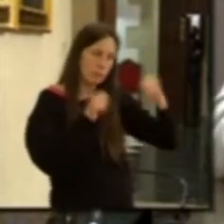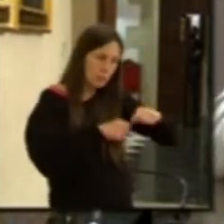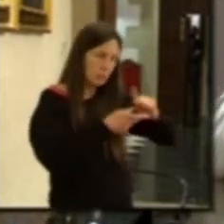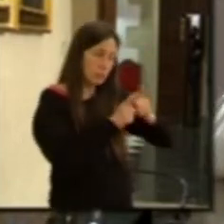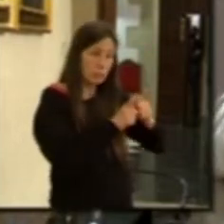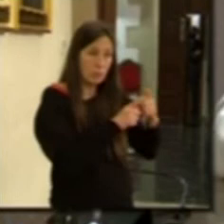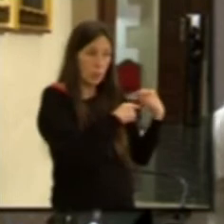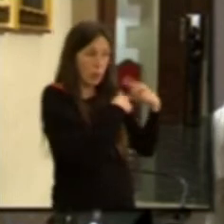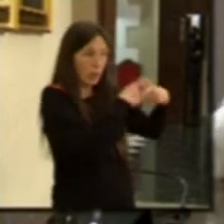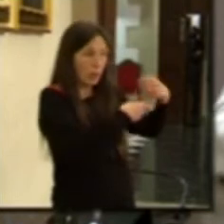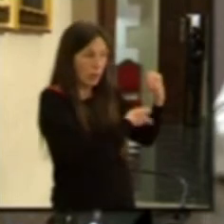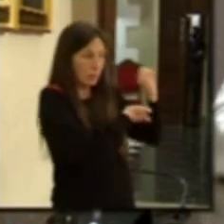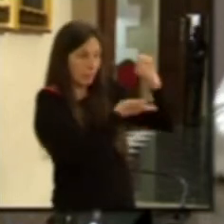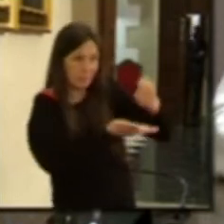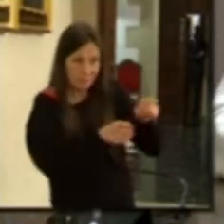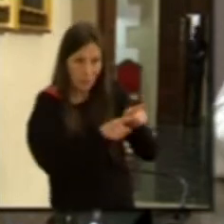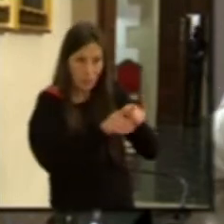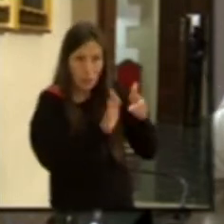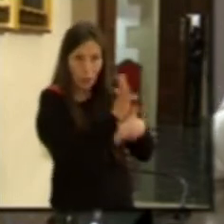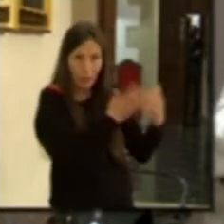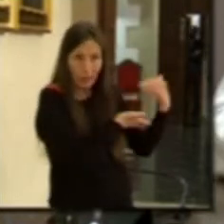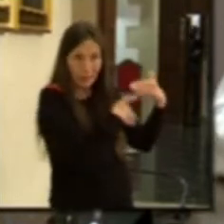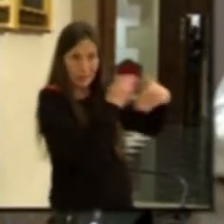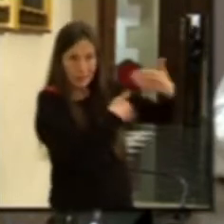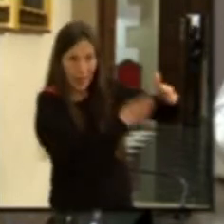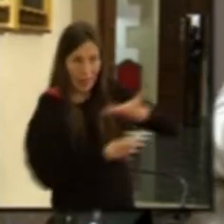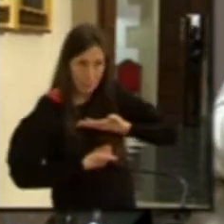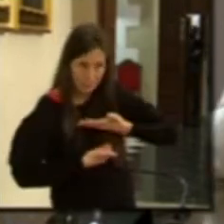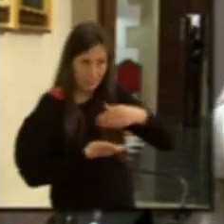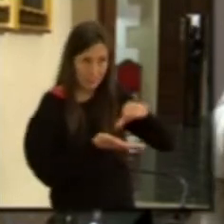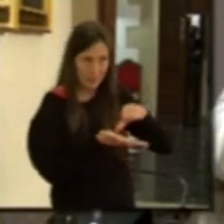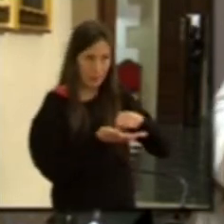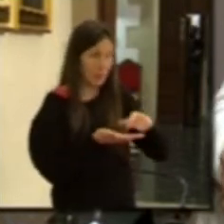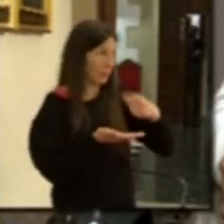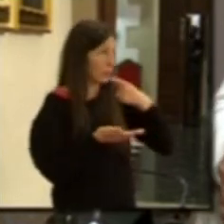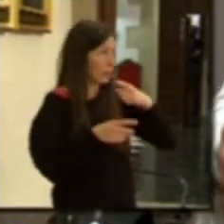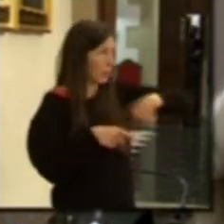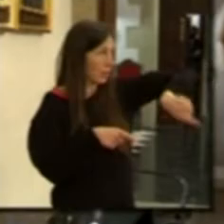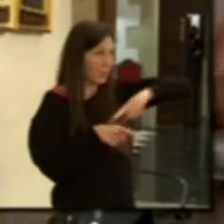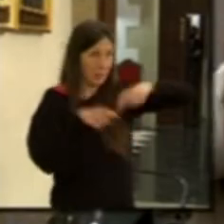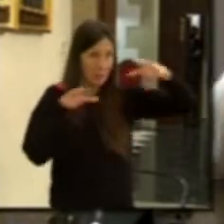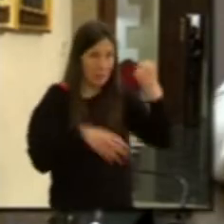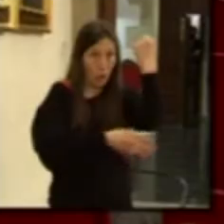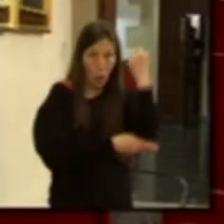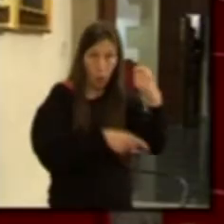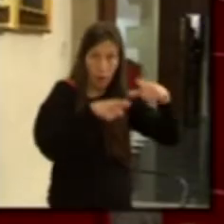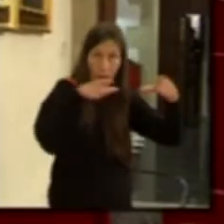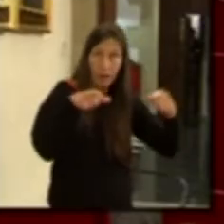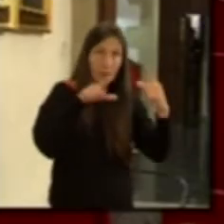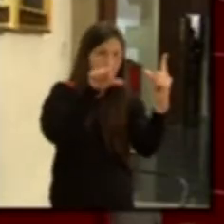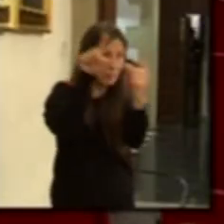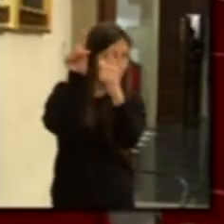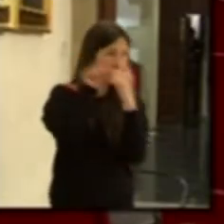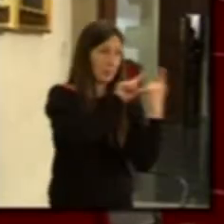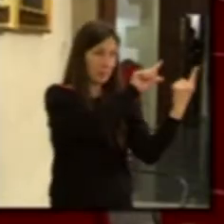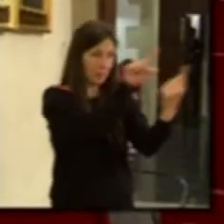ciutat d'aquí. I potser, ara que som aquí doncs, a la sala de la columna, no? Que és com l'origen d'aquest Consell de Ciutat, però fins i tot que